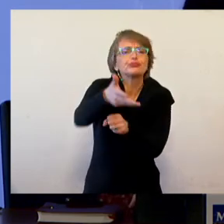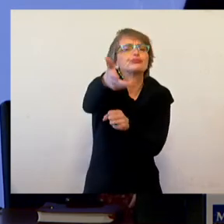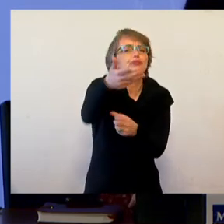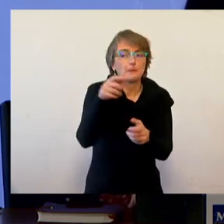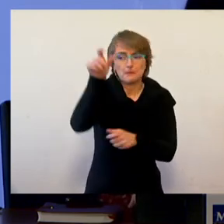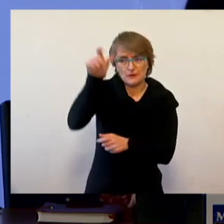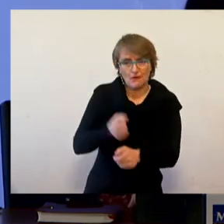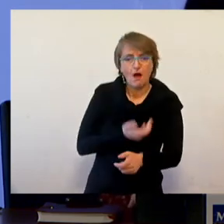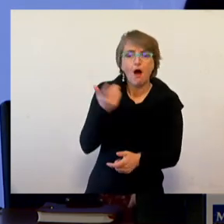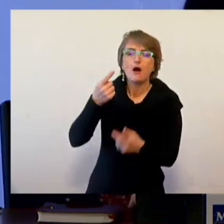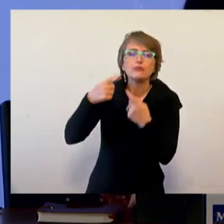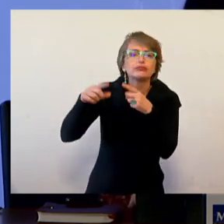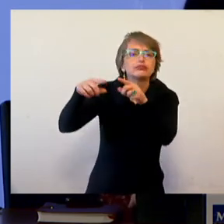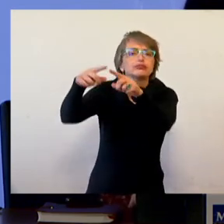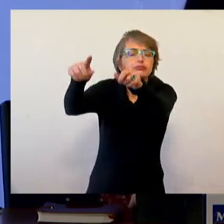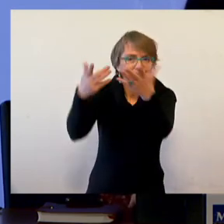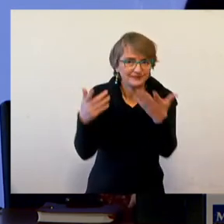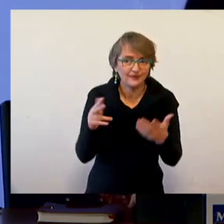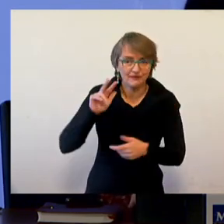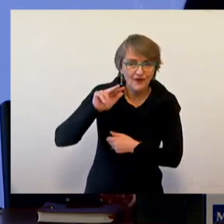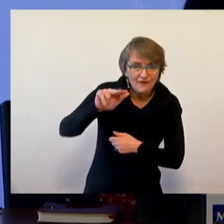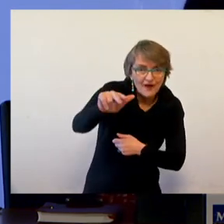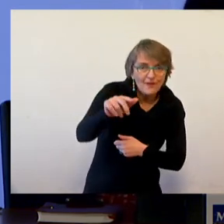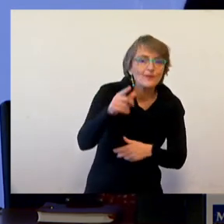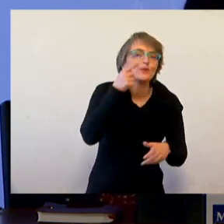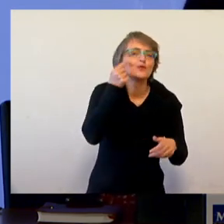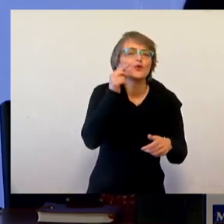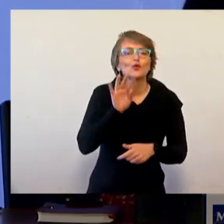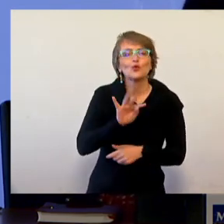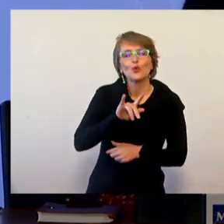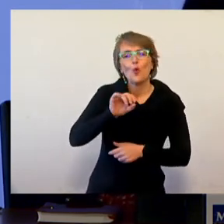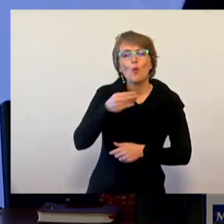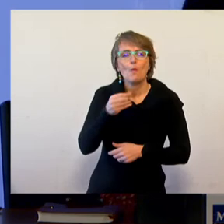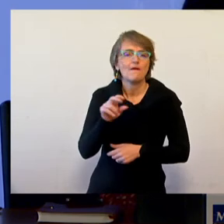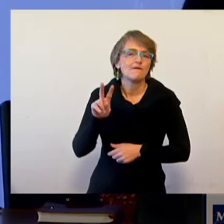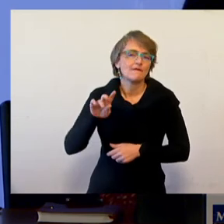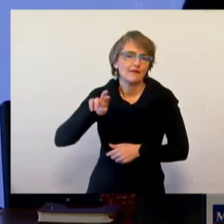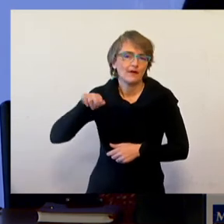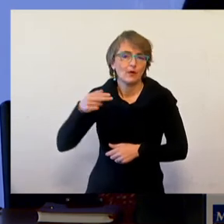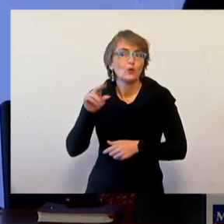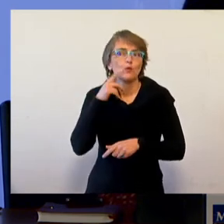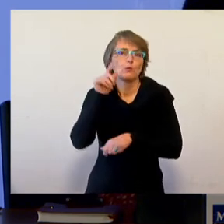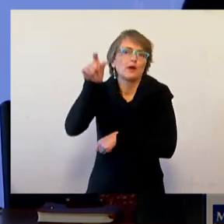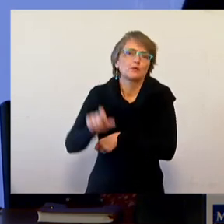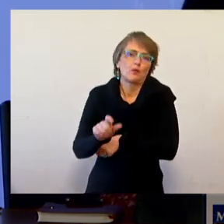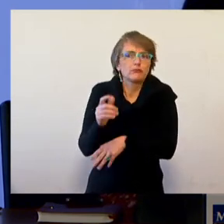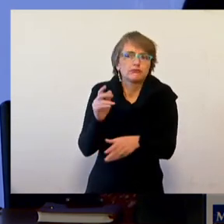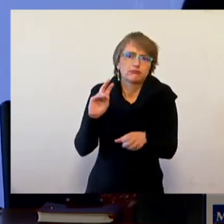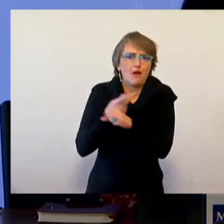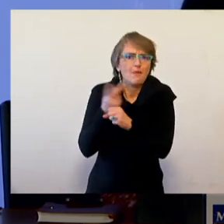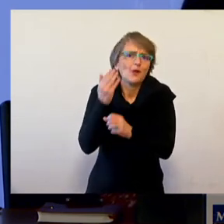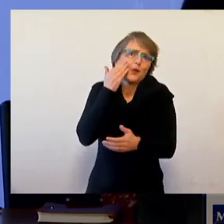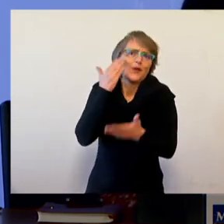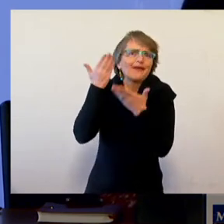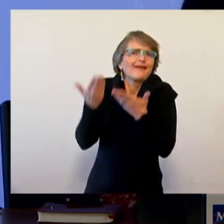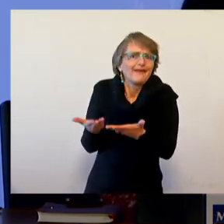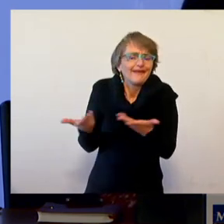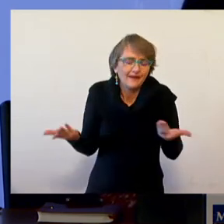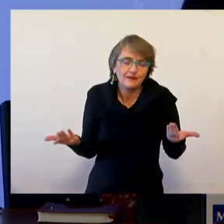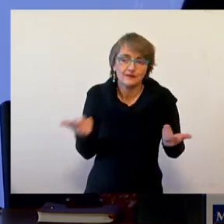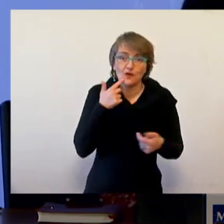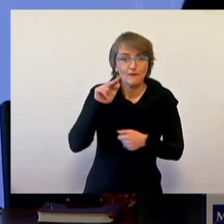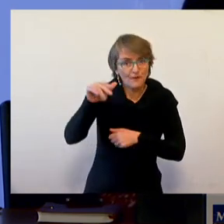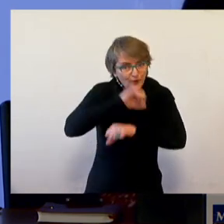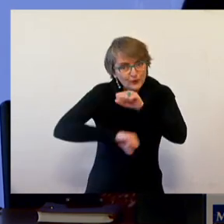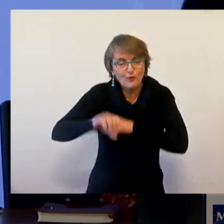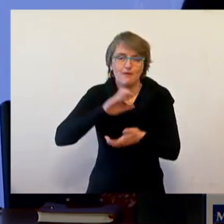de Montpellier. C'est Thomas Verny, qui cette année, qui commence à être bien connu, qui illustrera la carte de vœux. C'est aussi